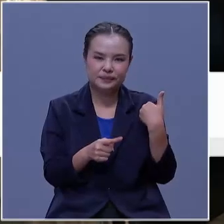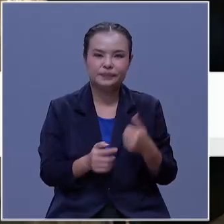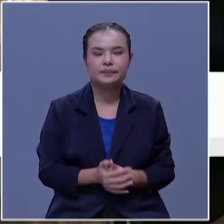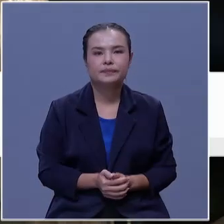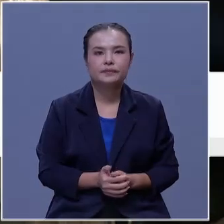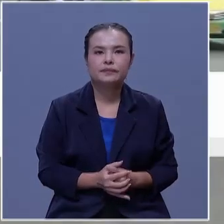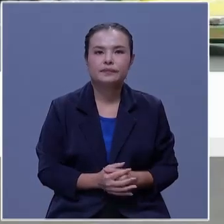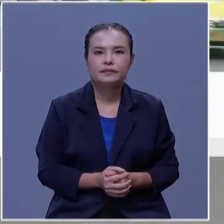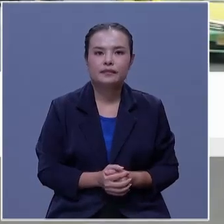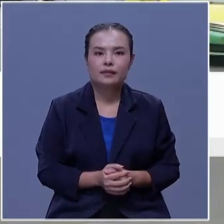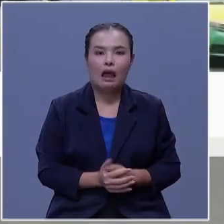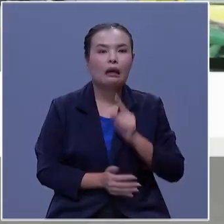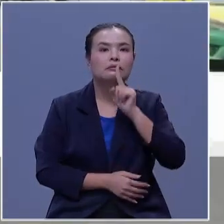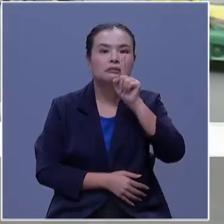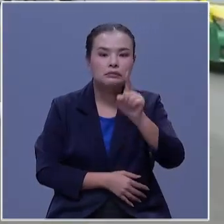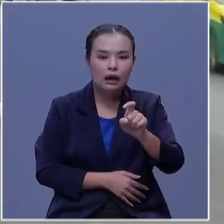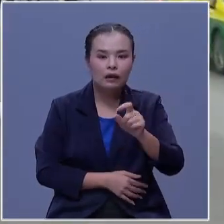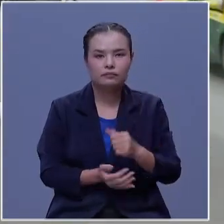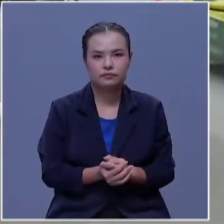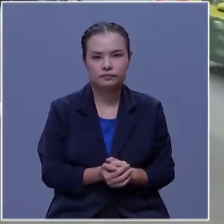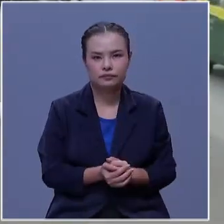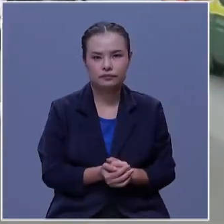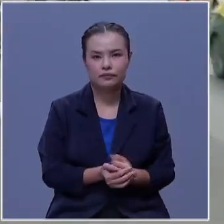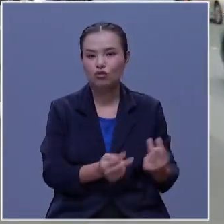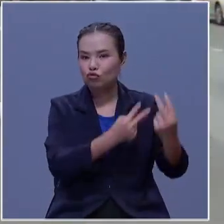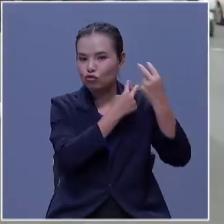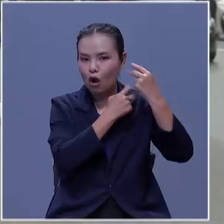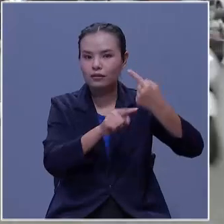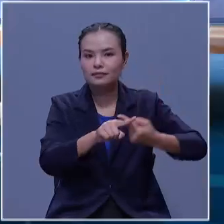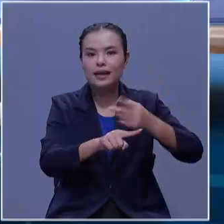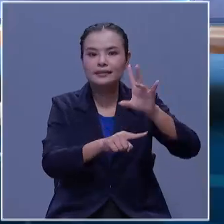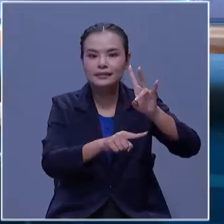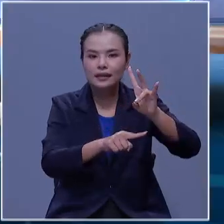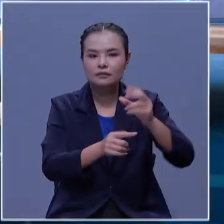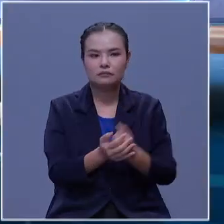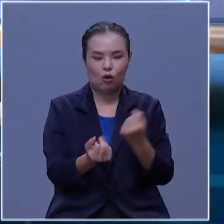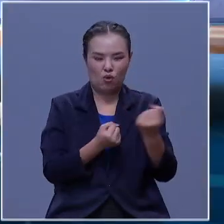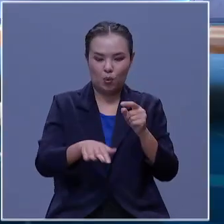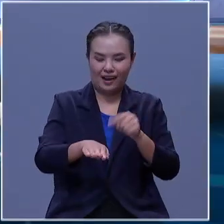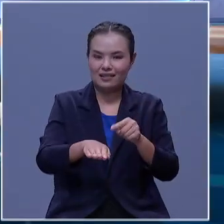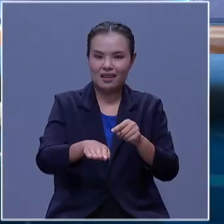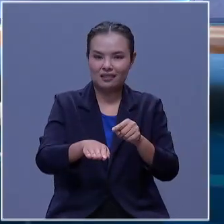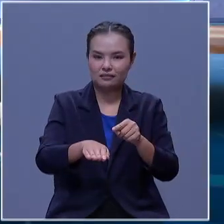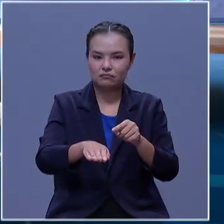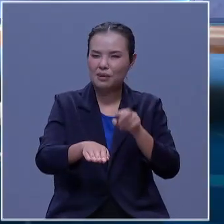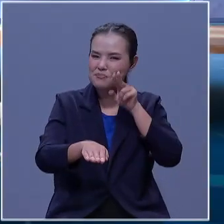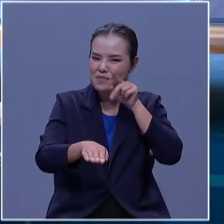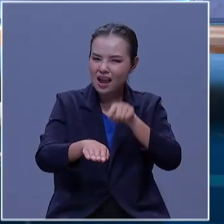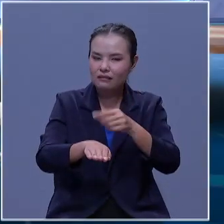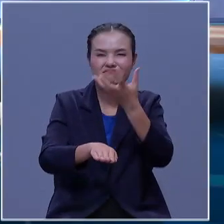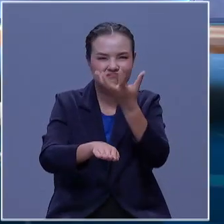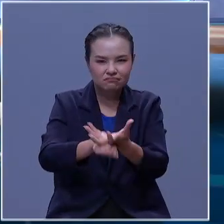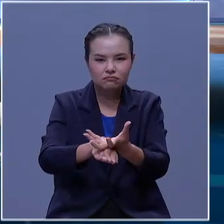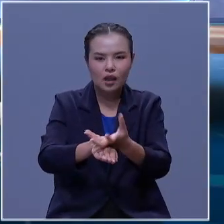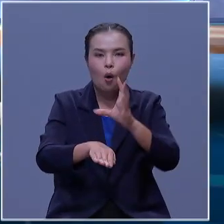คราวนี้เราตั้งคำถามแบบนี้ว่าย้อนกลับไปกรกฎาคมรถคันนี้คันเดียวกันเคยบรรทุกเกินไป